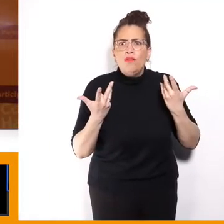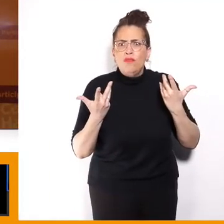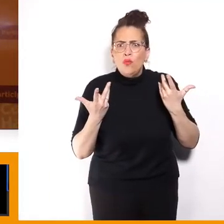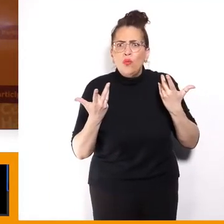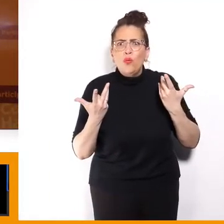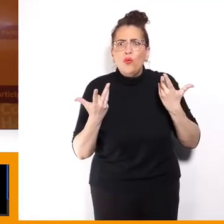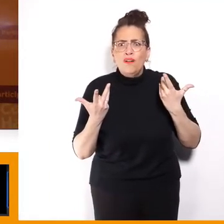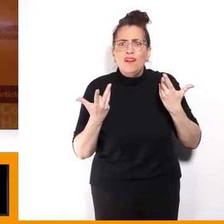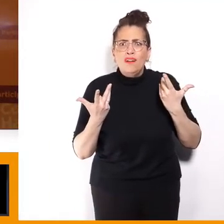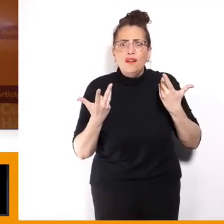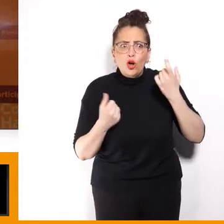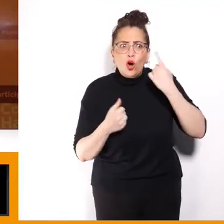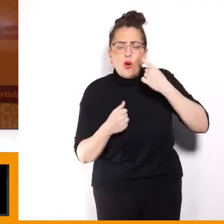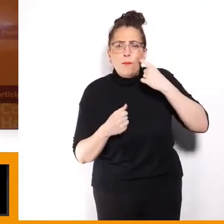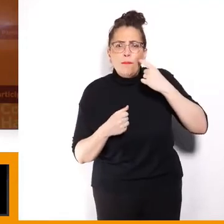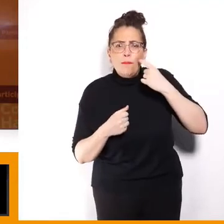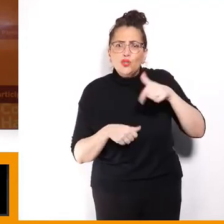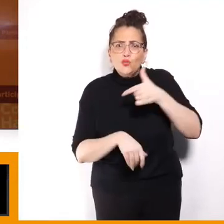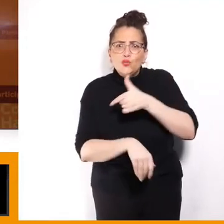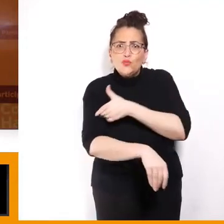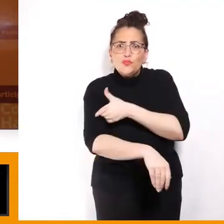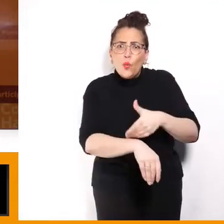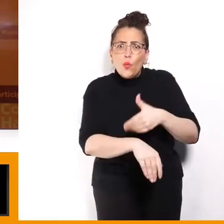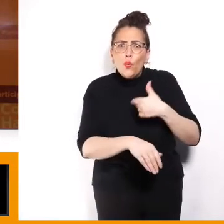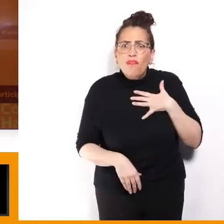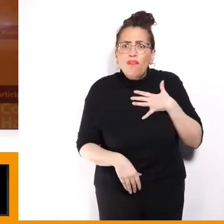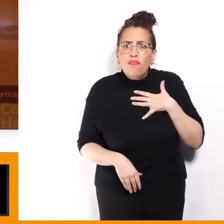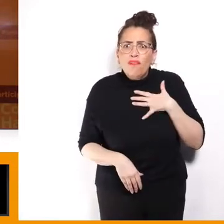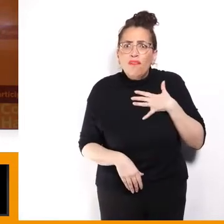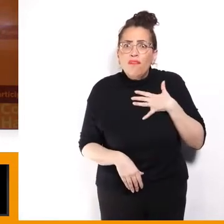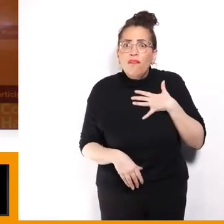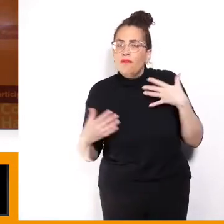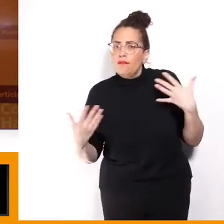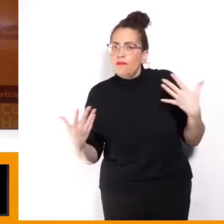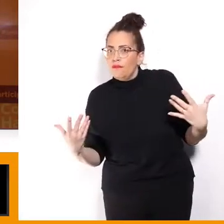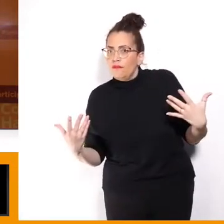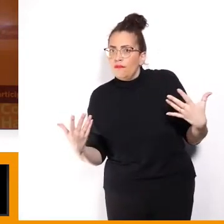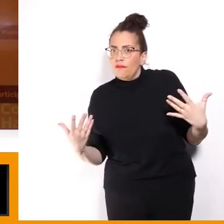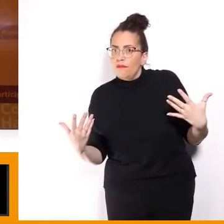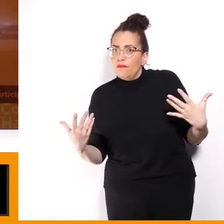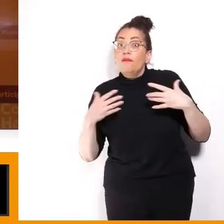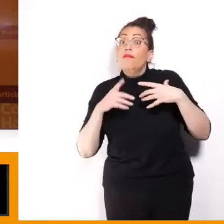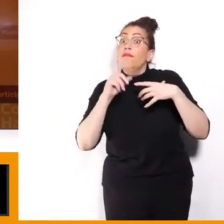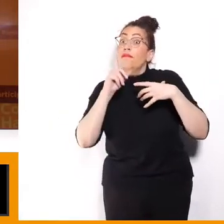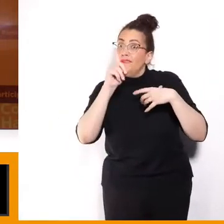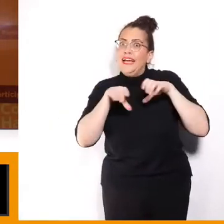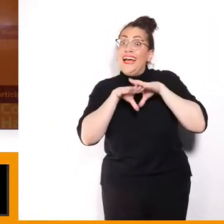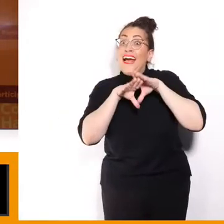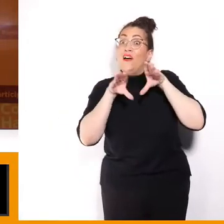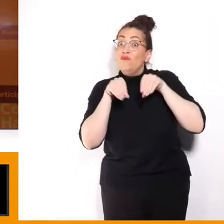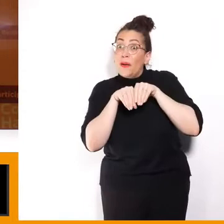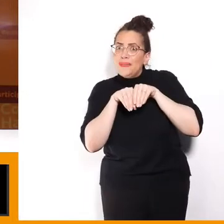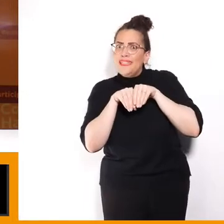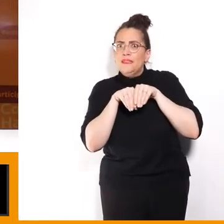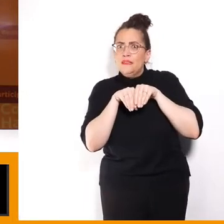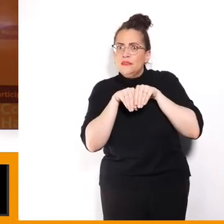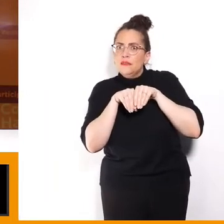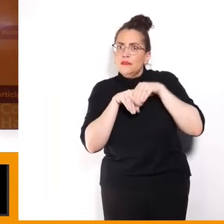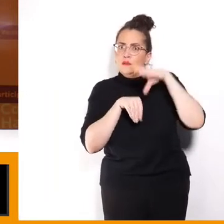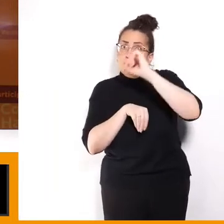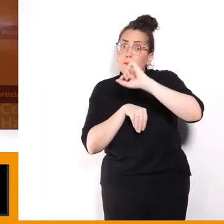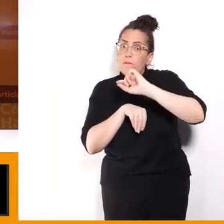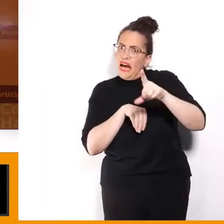globalement, on voit bien aujourd'hui que le nombre de compatriotes concernés est important, avec les familles. Donc le handicap est quelque chose finalement qu'on